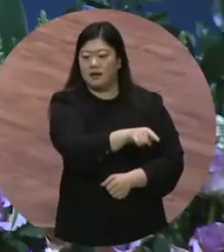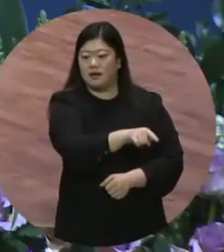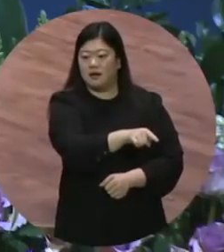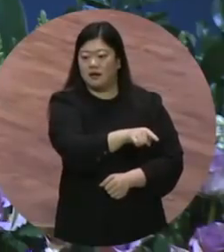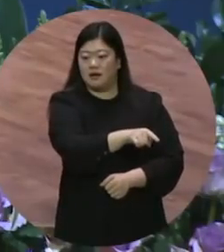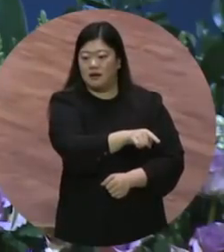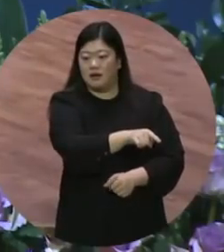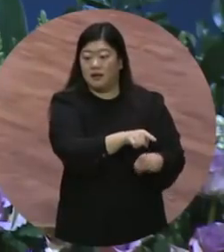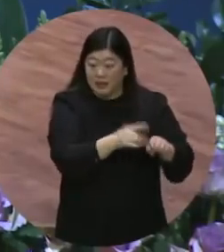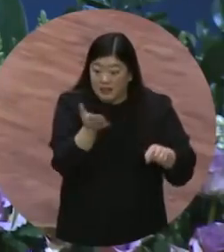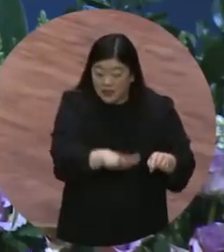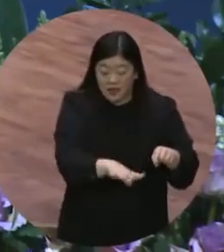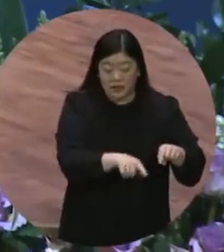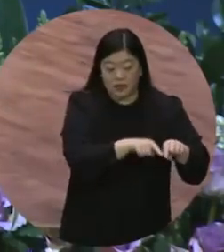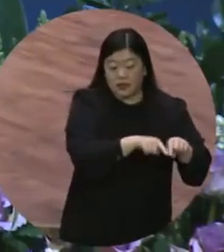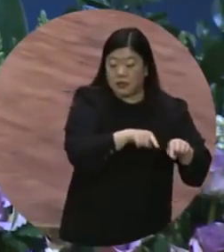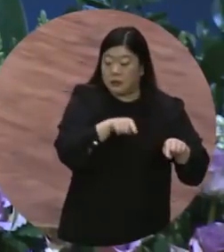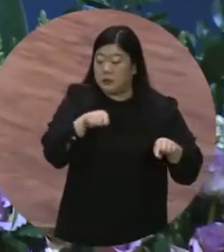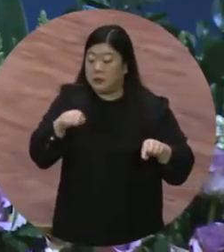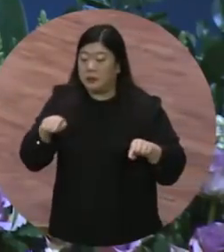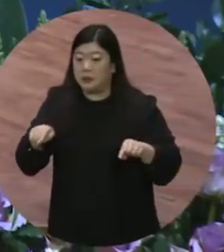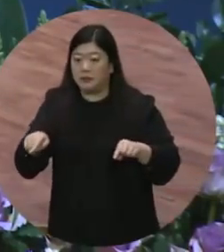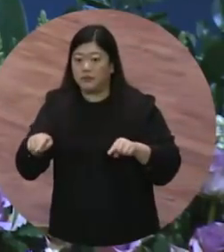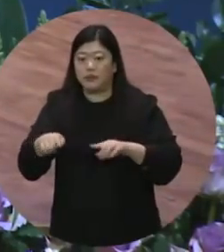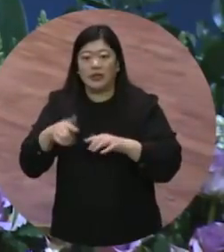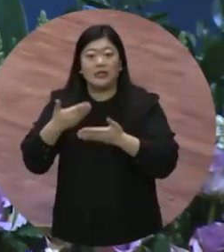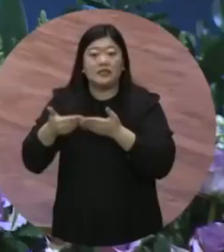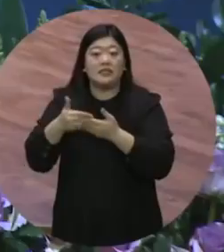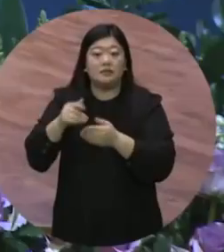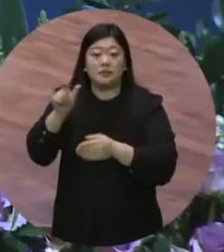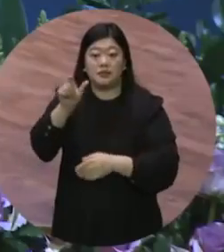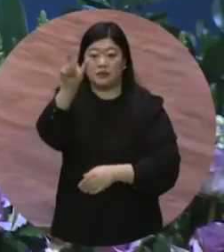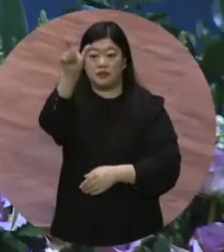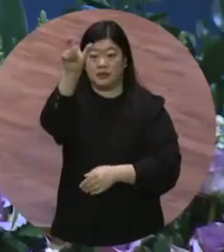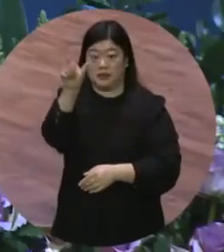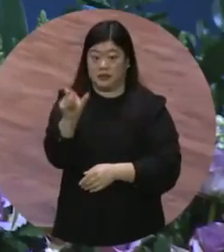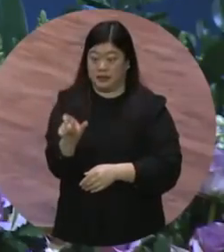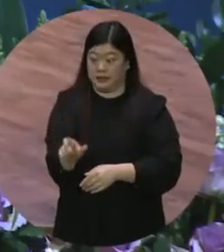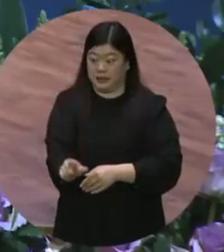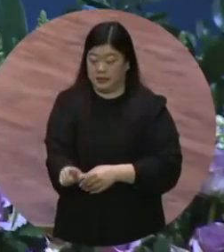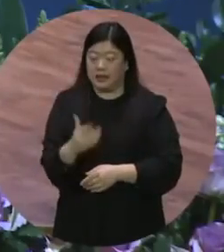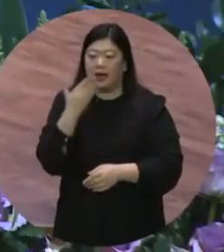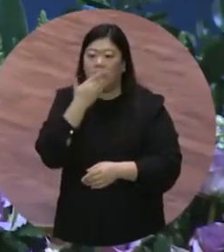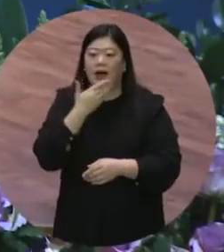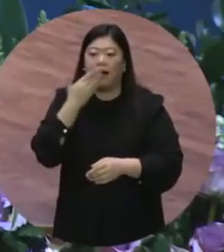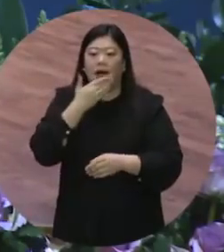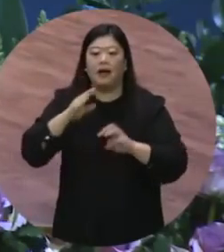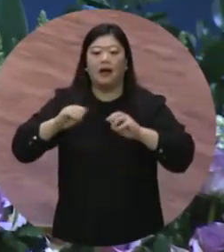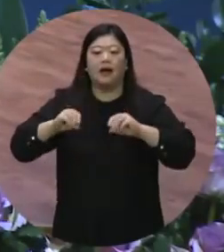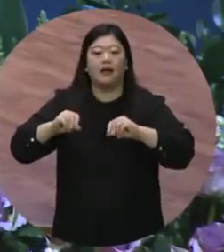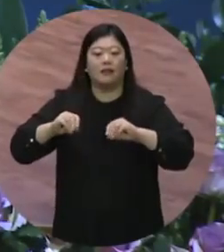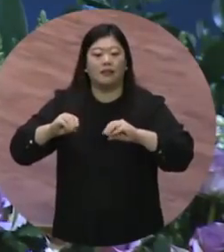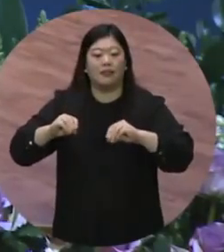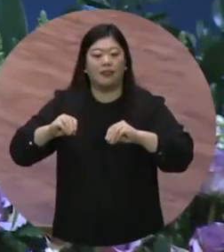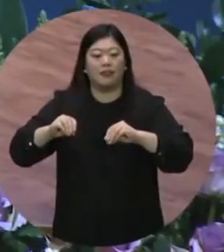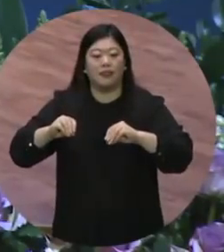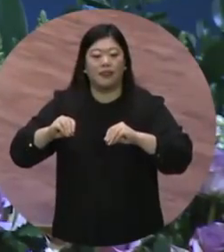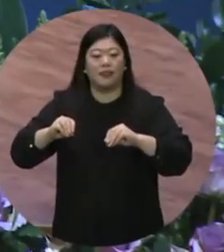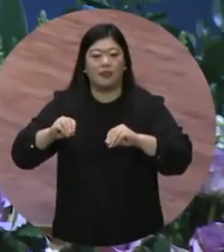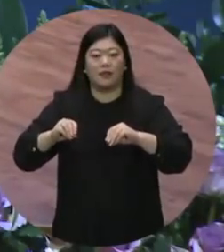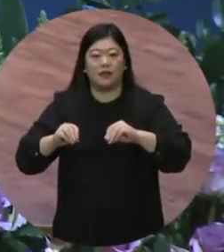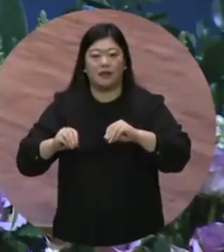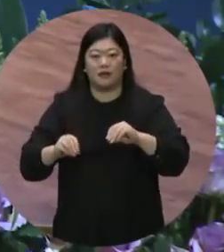땅입니다. 그런데 자, 지도 하나 다른 거 넘겨주세요. 저게 가나안 땅입니다.